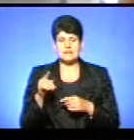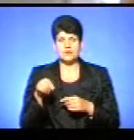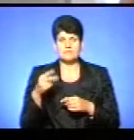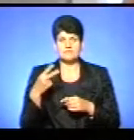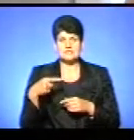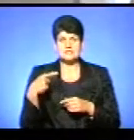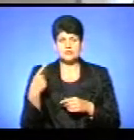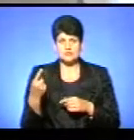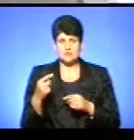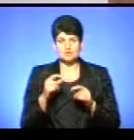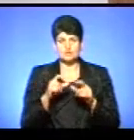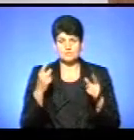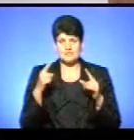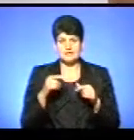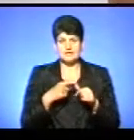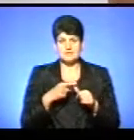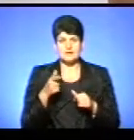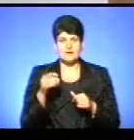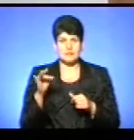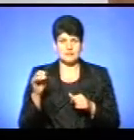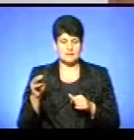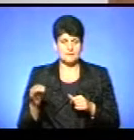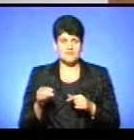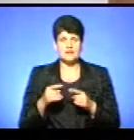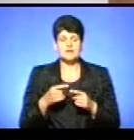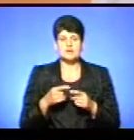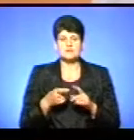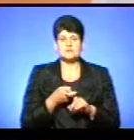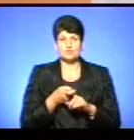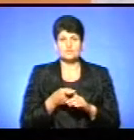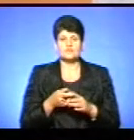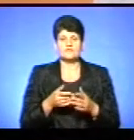21 спеціалізовану мистецьку школу імені Ігоря Герети. Через відсутність